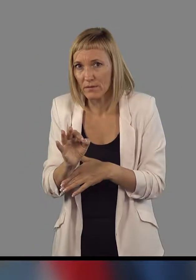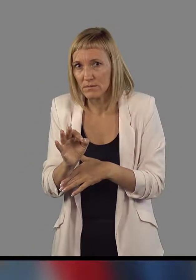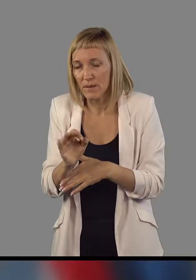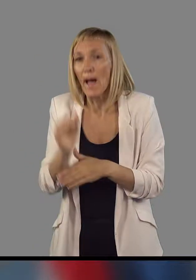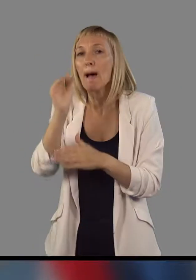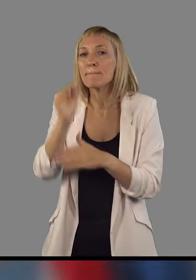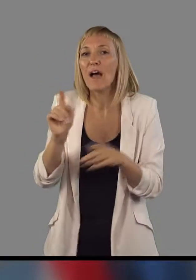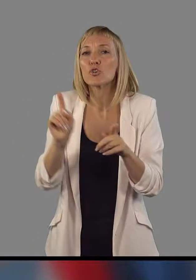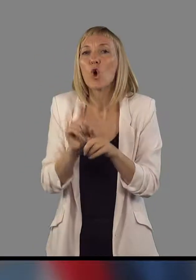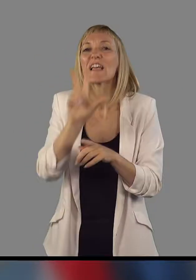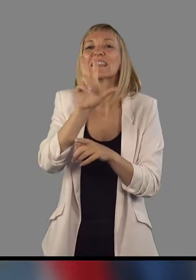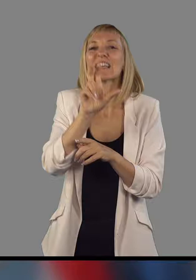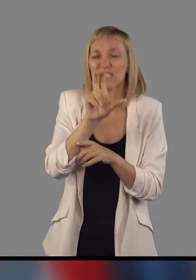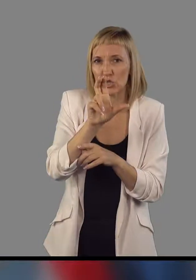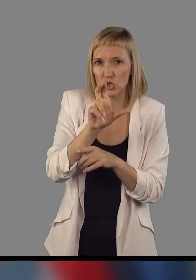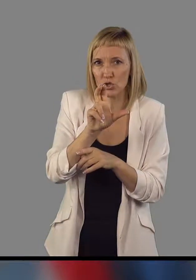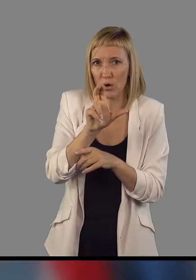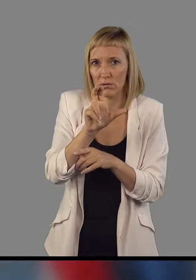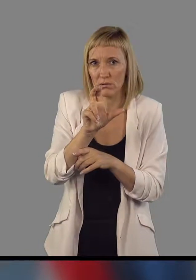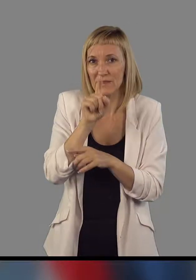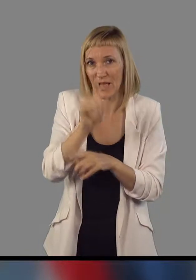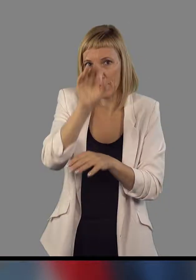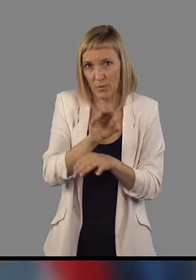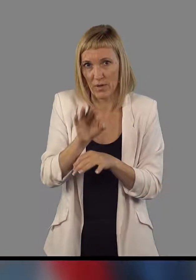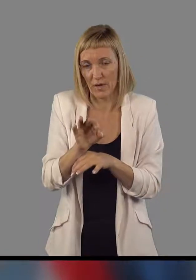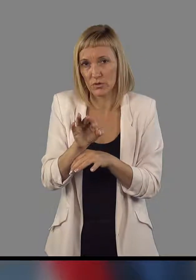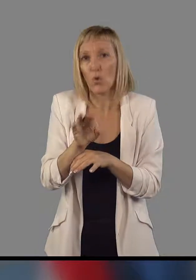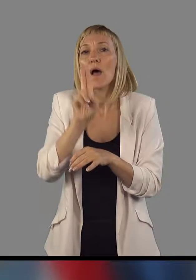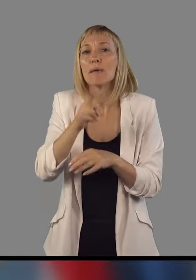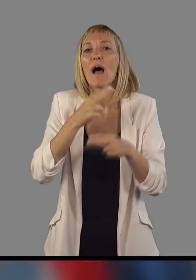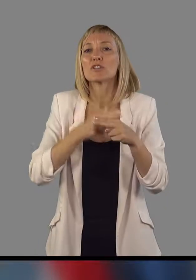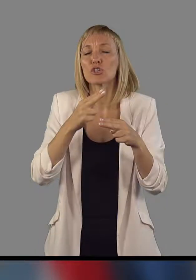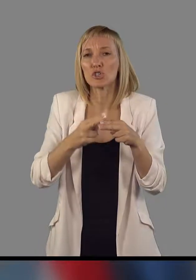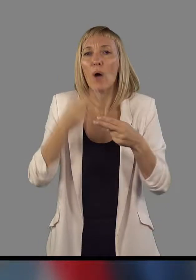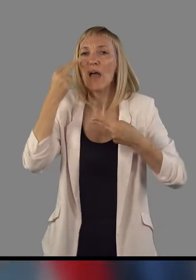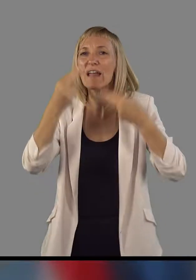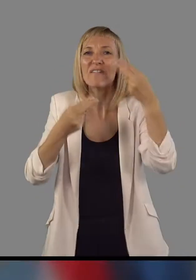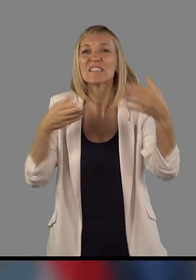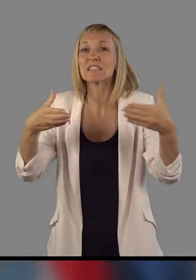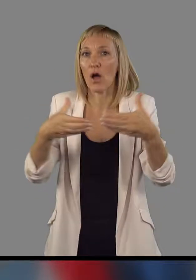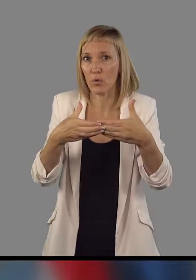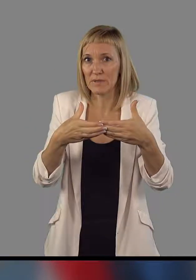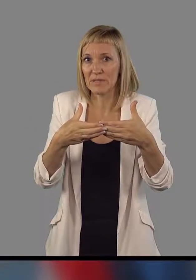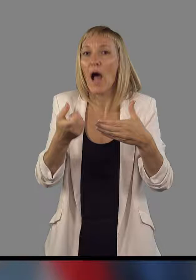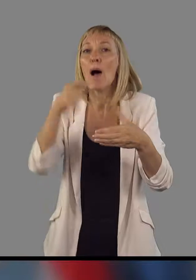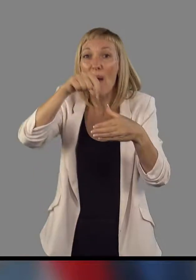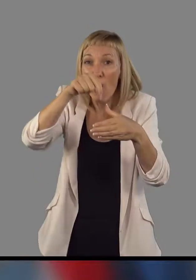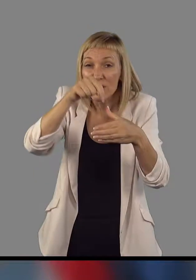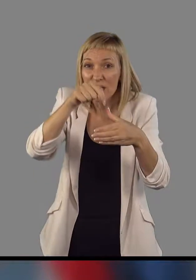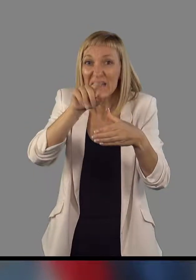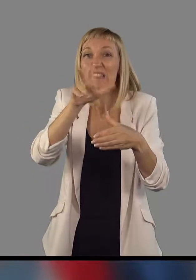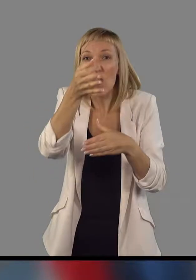kot 300 jih konča na Državni revizijski komisiji. Pa še od tega jih je